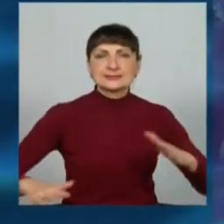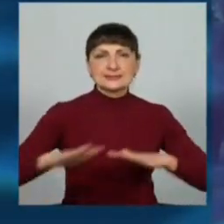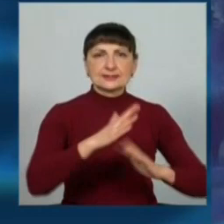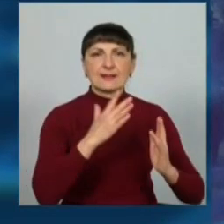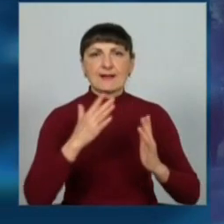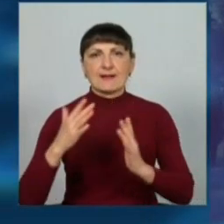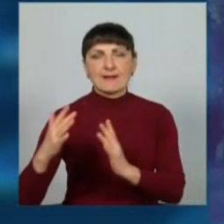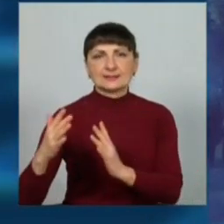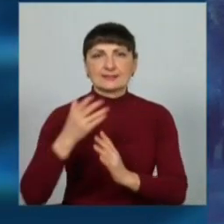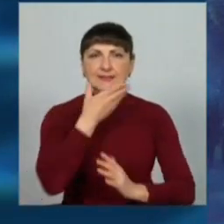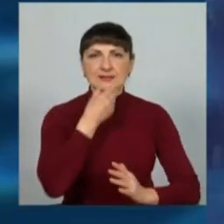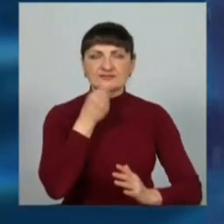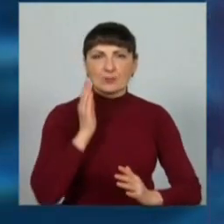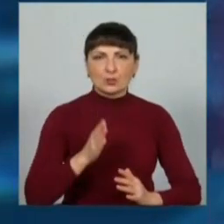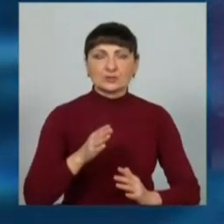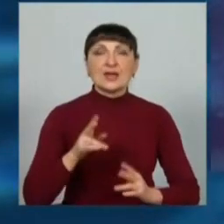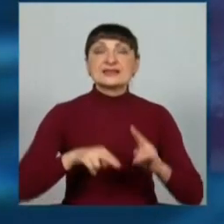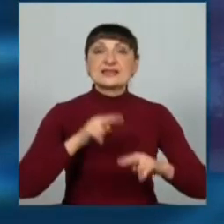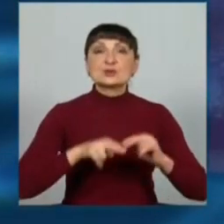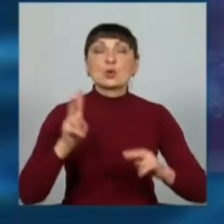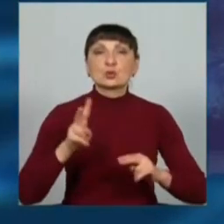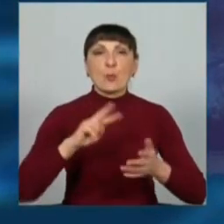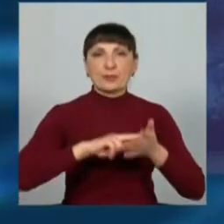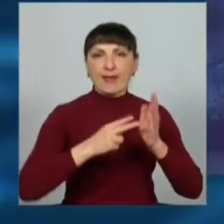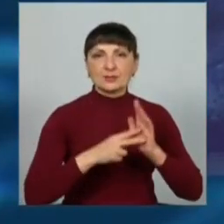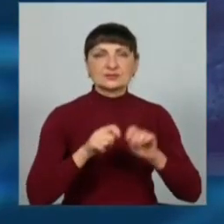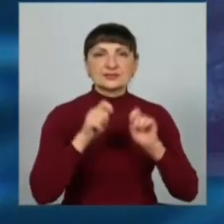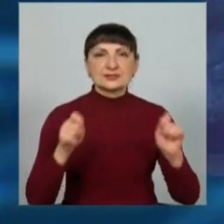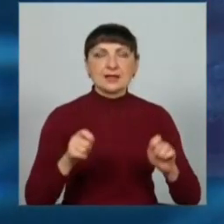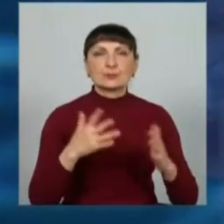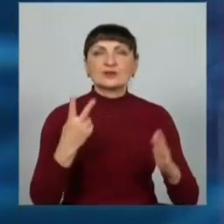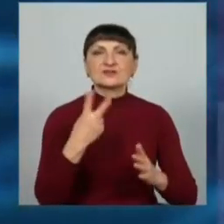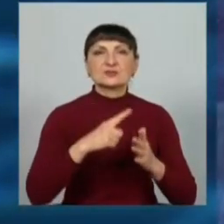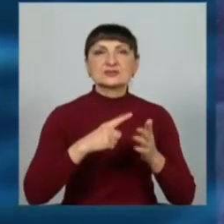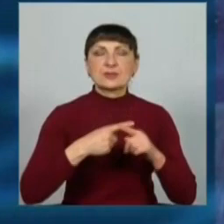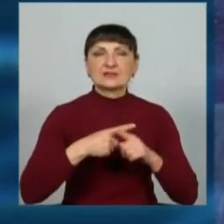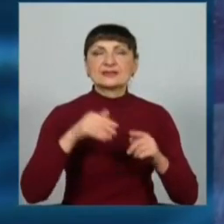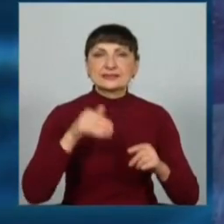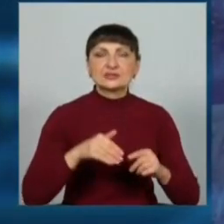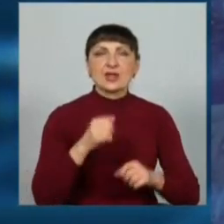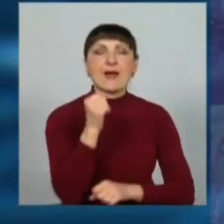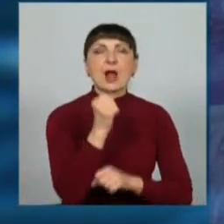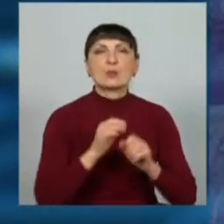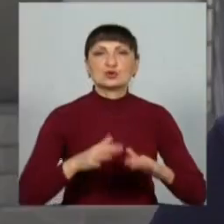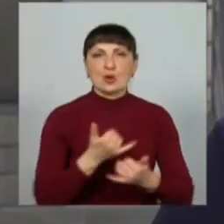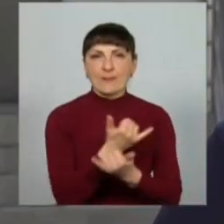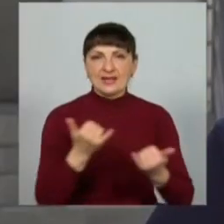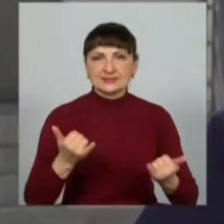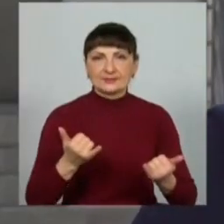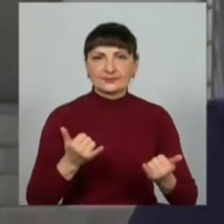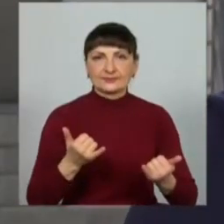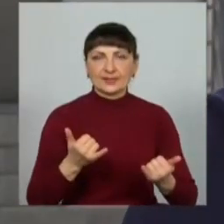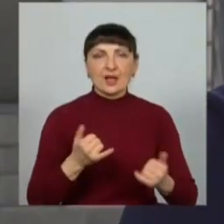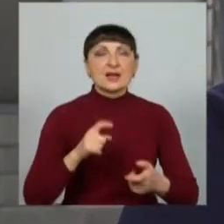с ландшафтным озеленением. Тем самым застройщики планируют создать более 2500 постоянных рабочих мест. С точки